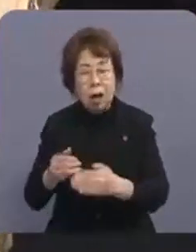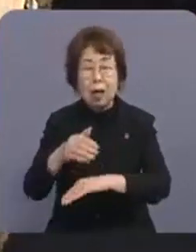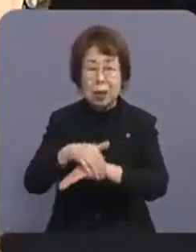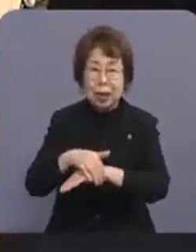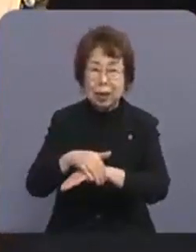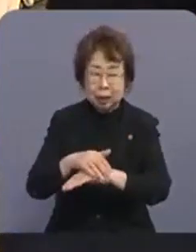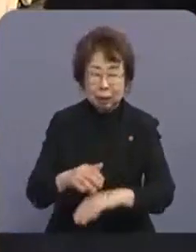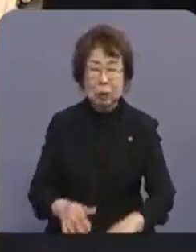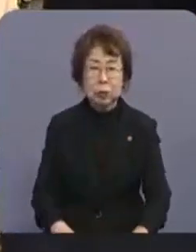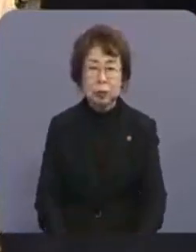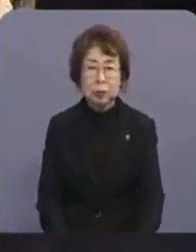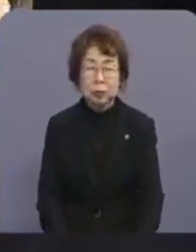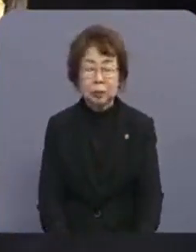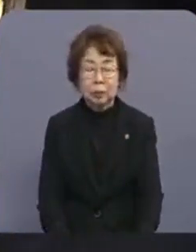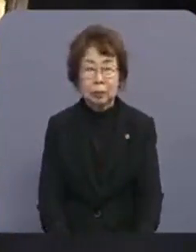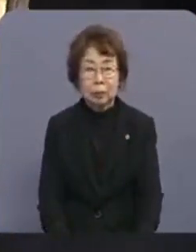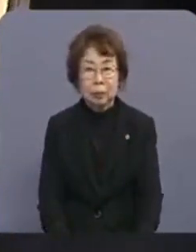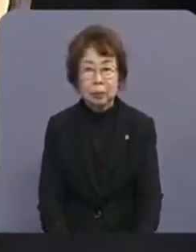음